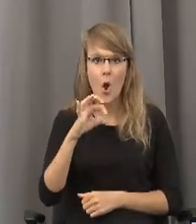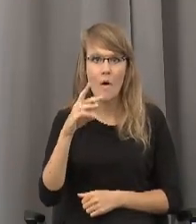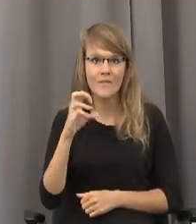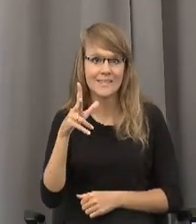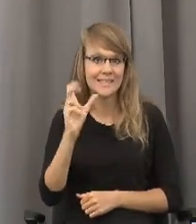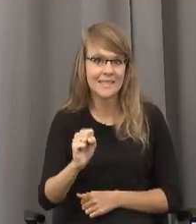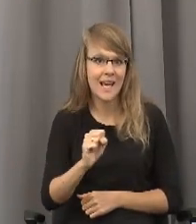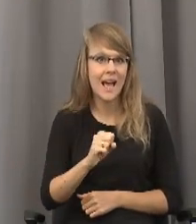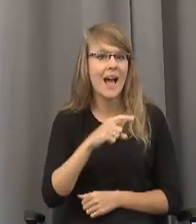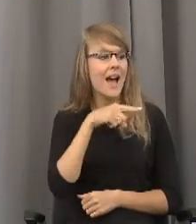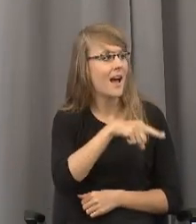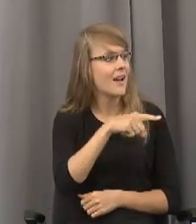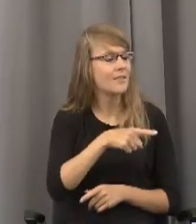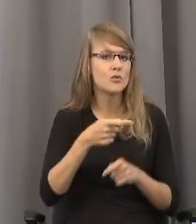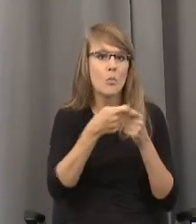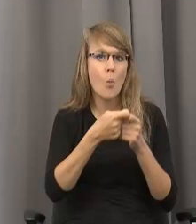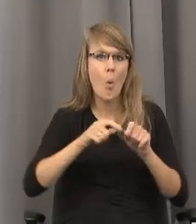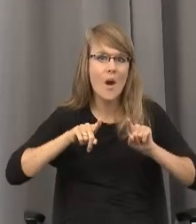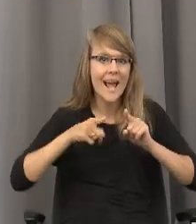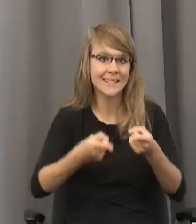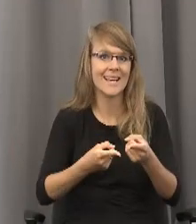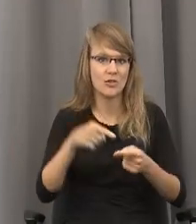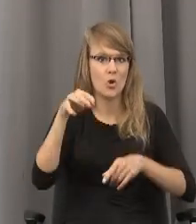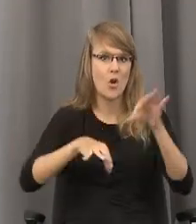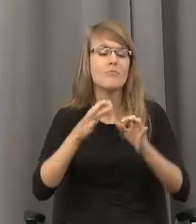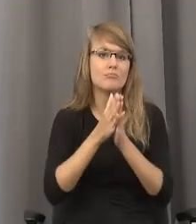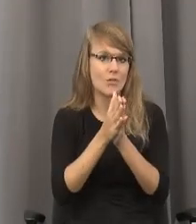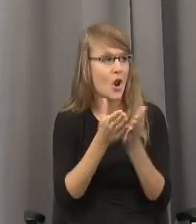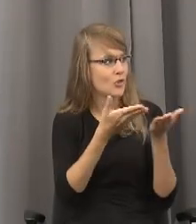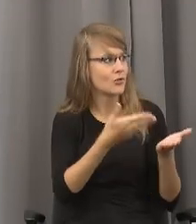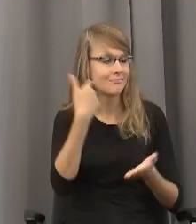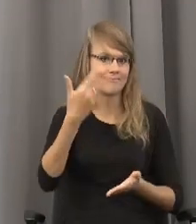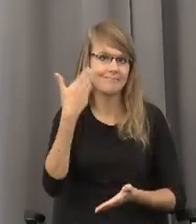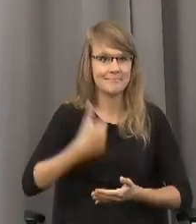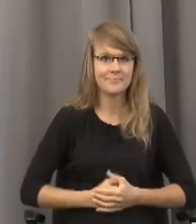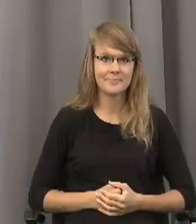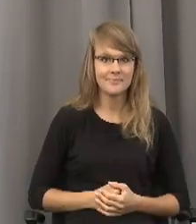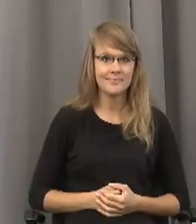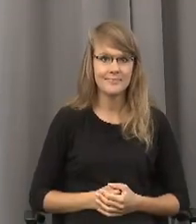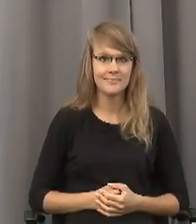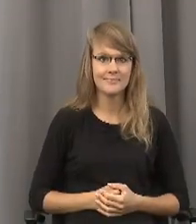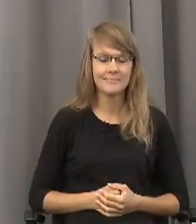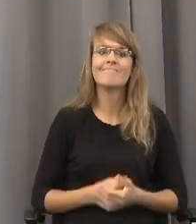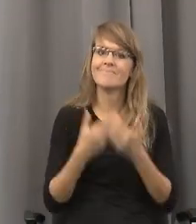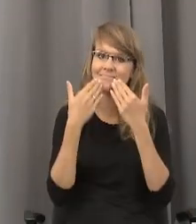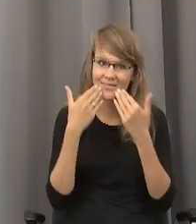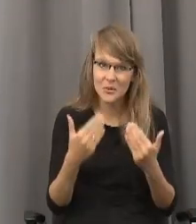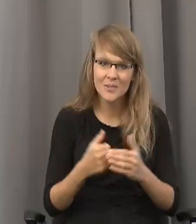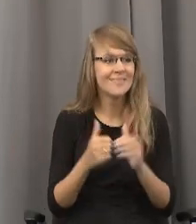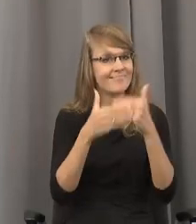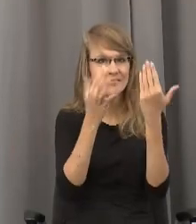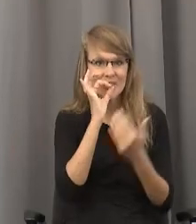imieniu współorganizatora naszej konferencji o zabranie głosu. Dziękuję bardzo. Dzień dobry